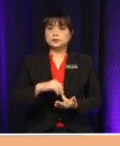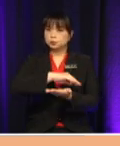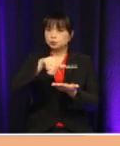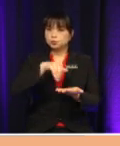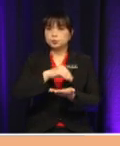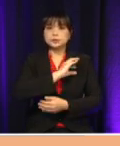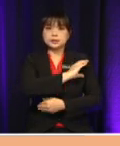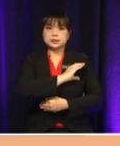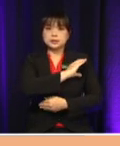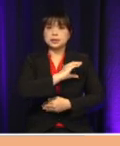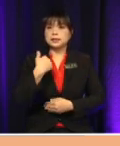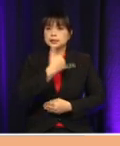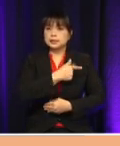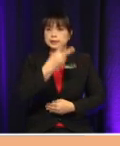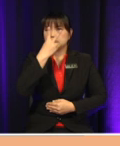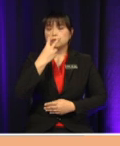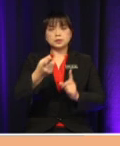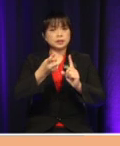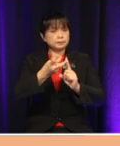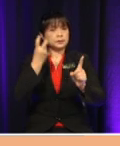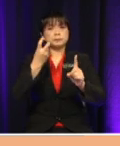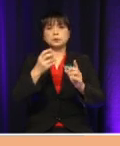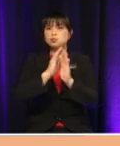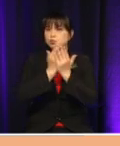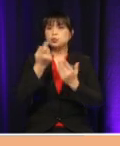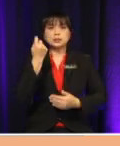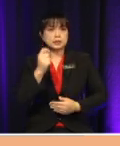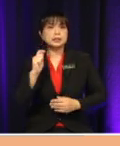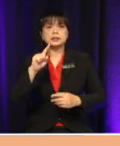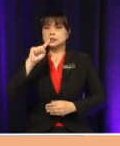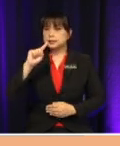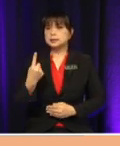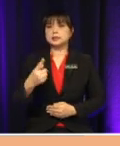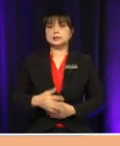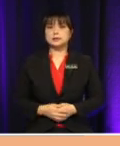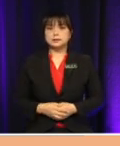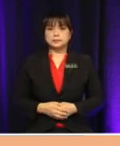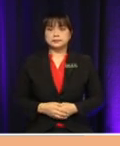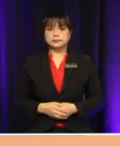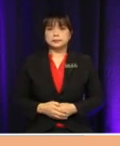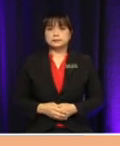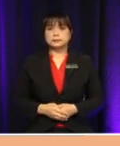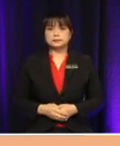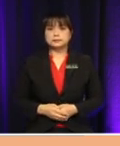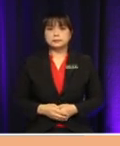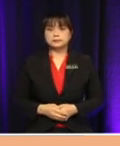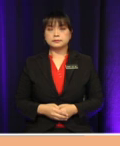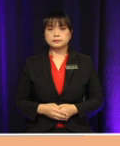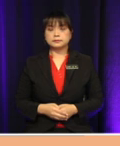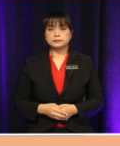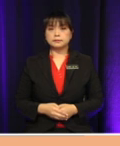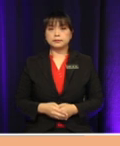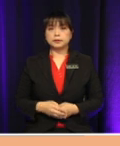buku teks kita saja Anda boleh mendapat jawaban yang sama daripada buku teks ya oke merupakan